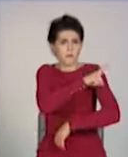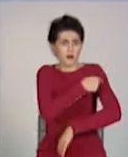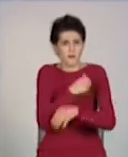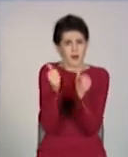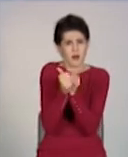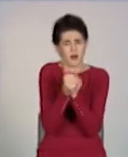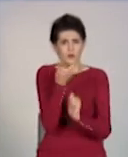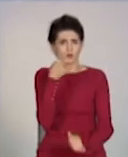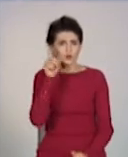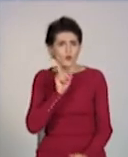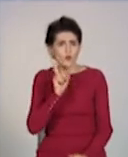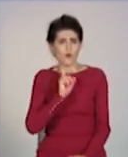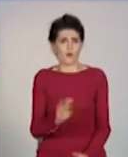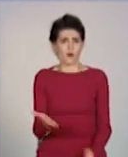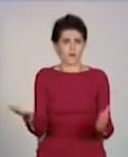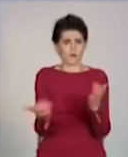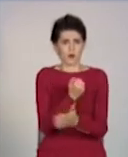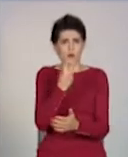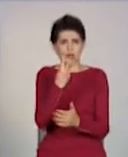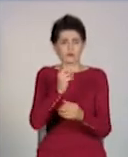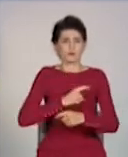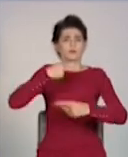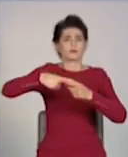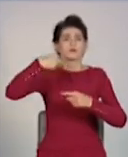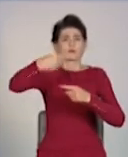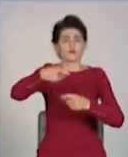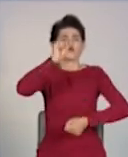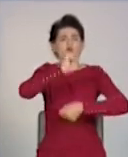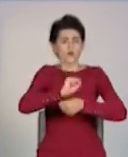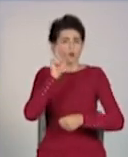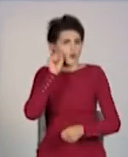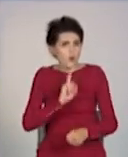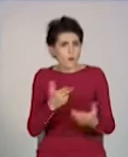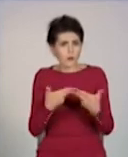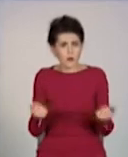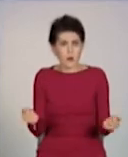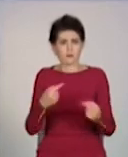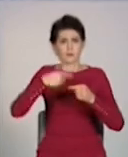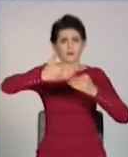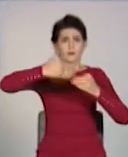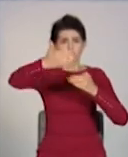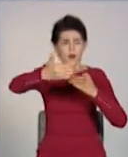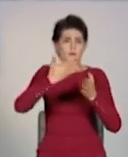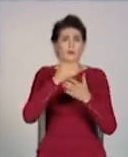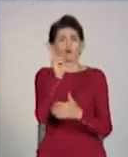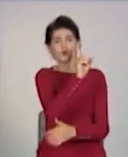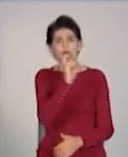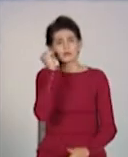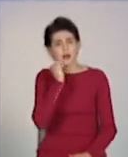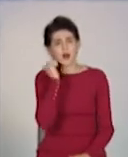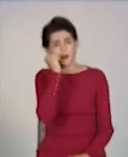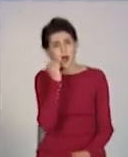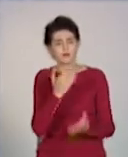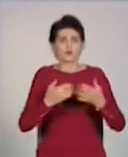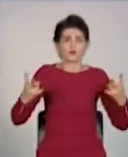остановки, получается, осталось. А было очень удобно, когда было много остановок. Бабушки могли с